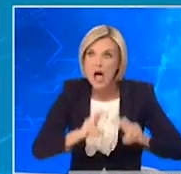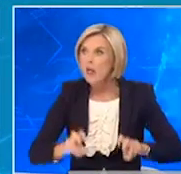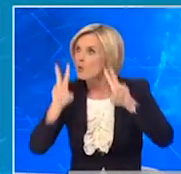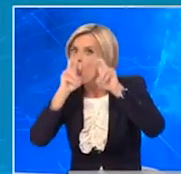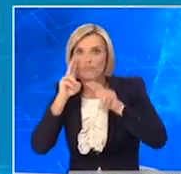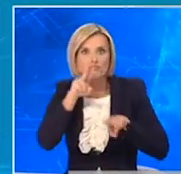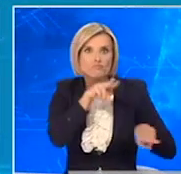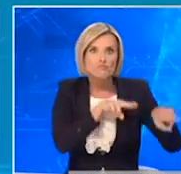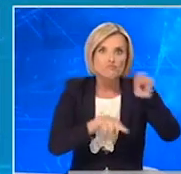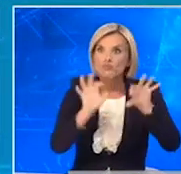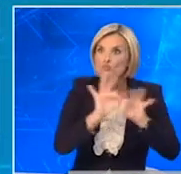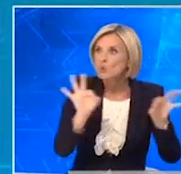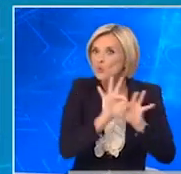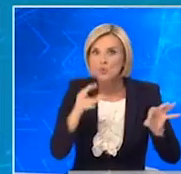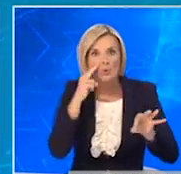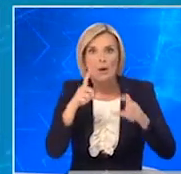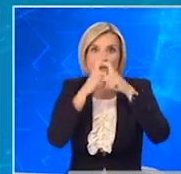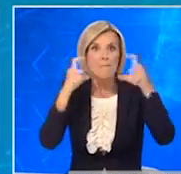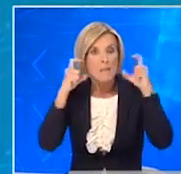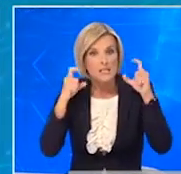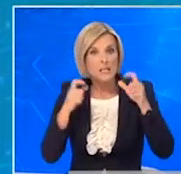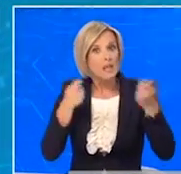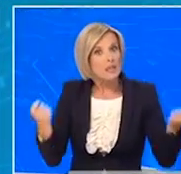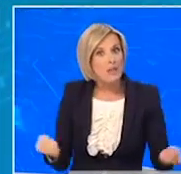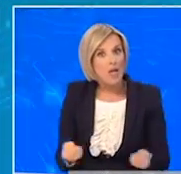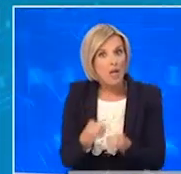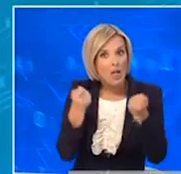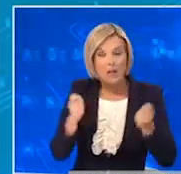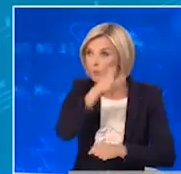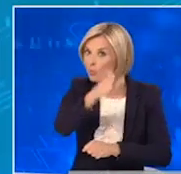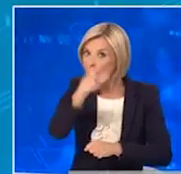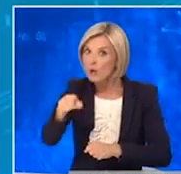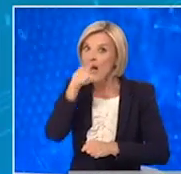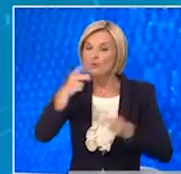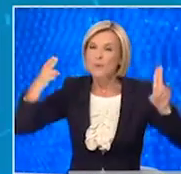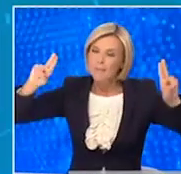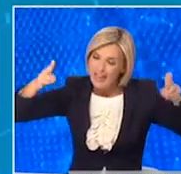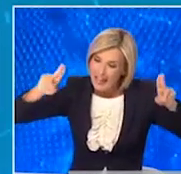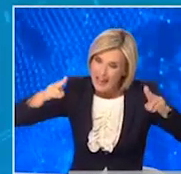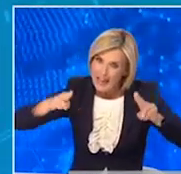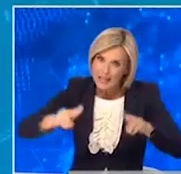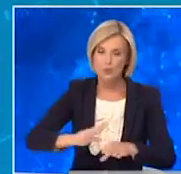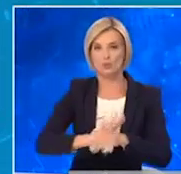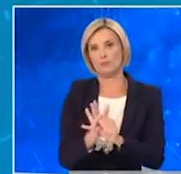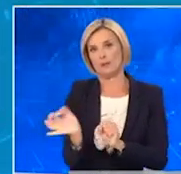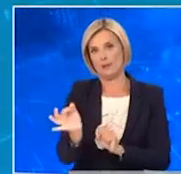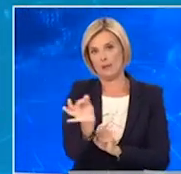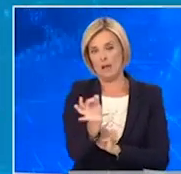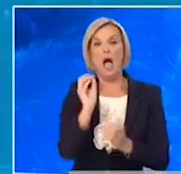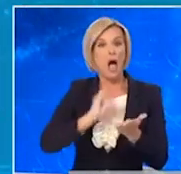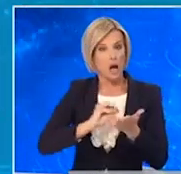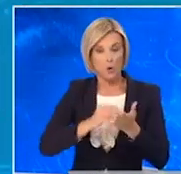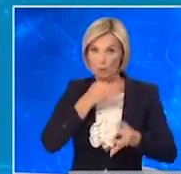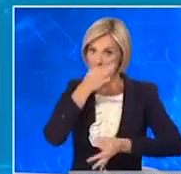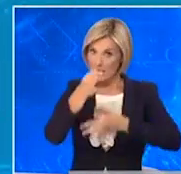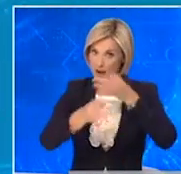ότι τόσο αυτά όσο και όλα τα υπόλοιπα αναγκαία μέτρα για τον περιορισμό της πανδημίας τηρούνται. Πιο συγκεκριμένα, σας ενημερώνω ότι